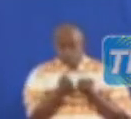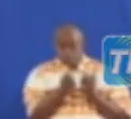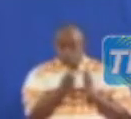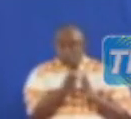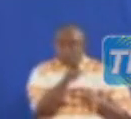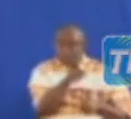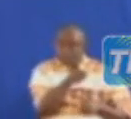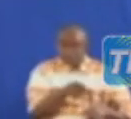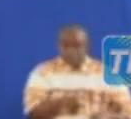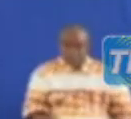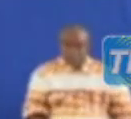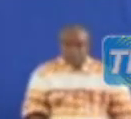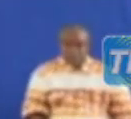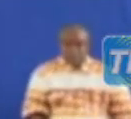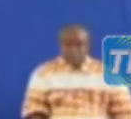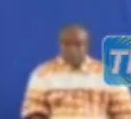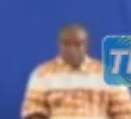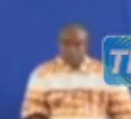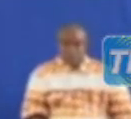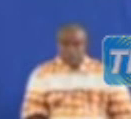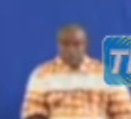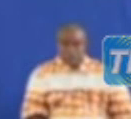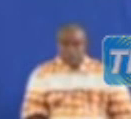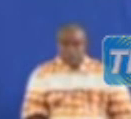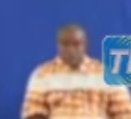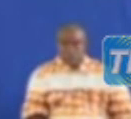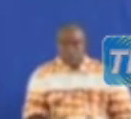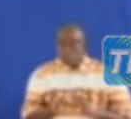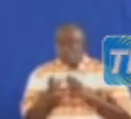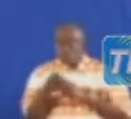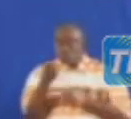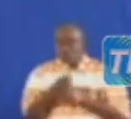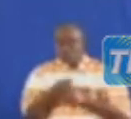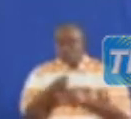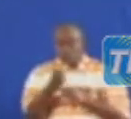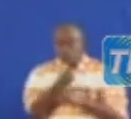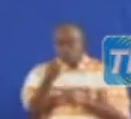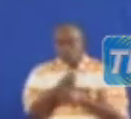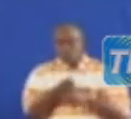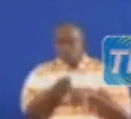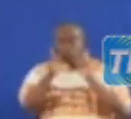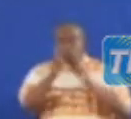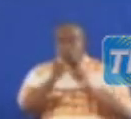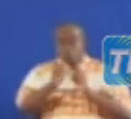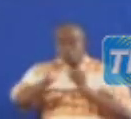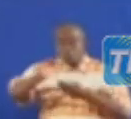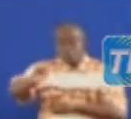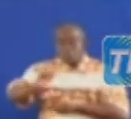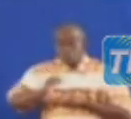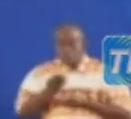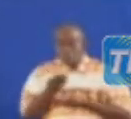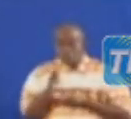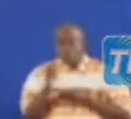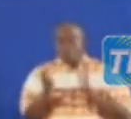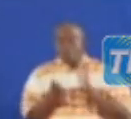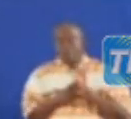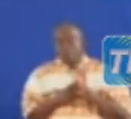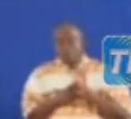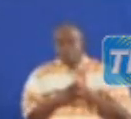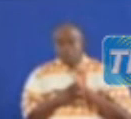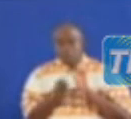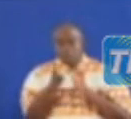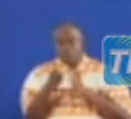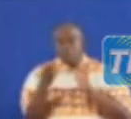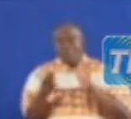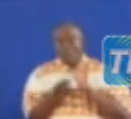matengenezo ya barabara. Mheshimiwa Spika, tume ya watumishi wa walimu imepokea shilingi bilioni